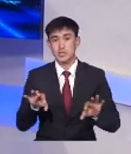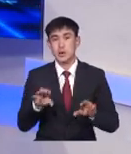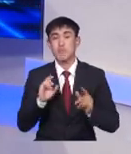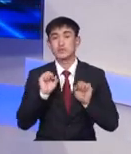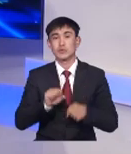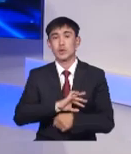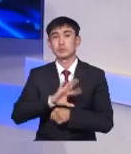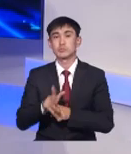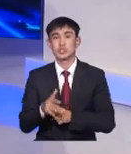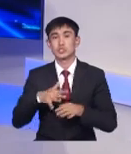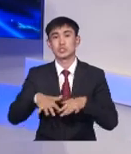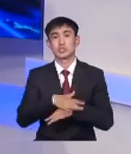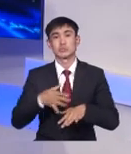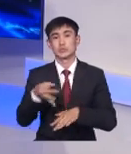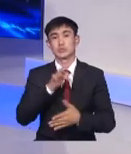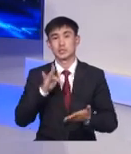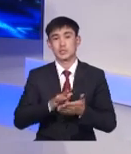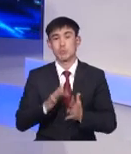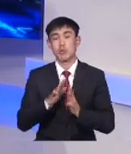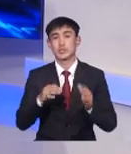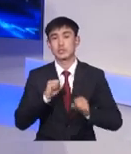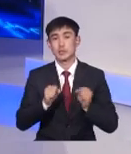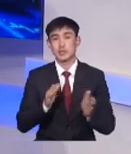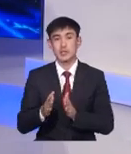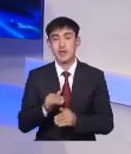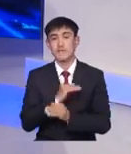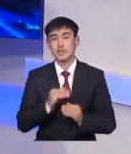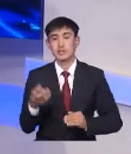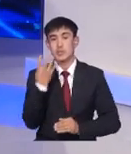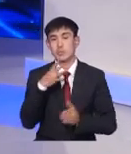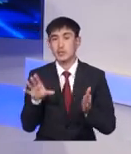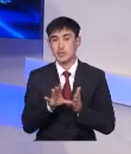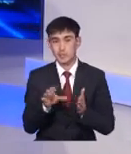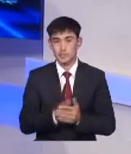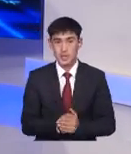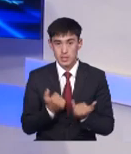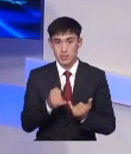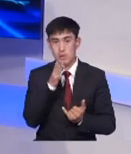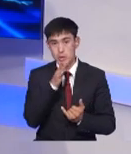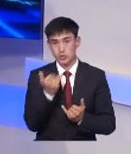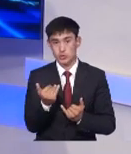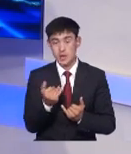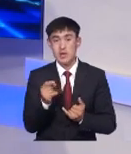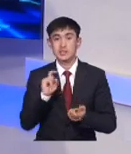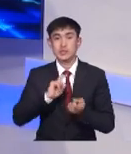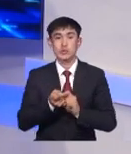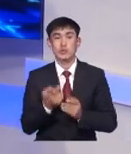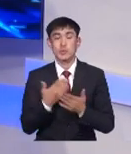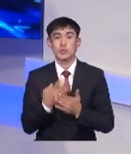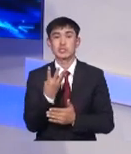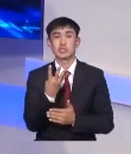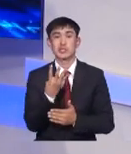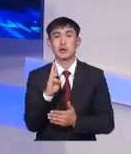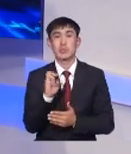что позволит обеспечить жителей областного центра более стабильной и эффективной теплоэнергией. На данный момент уже заменено около